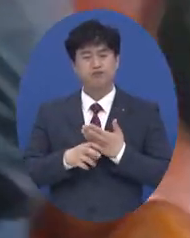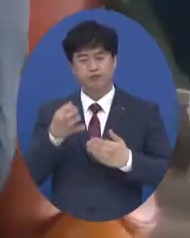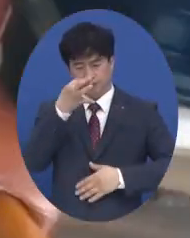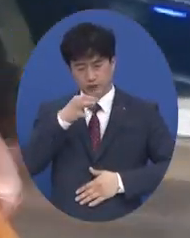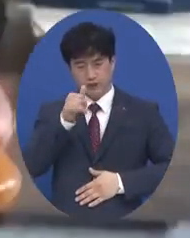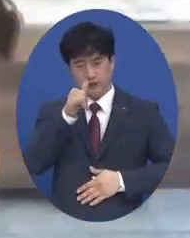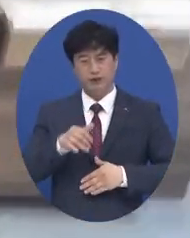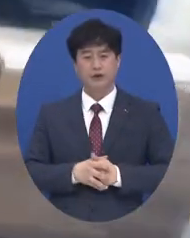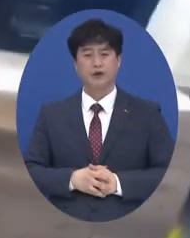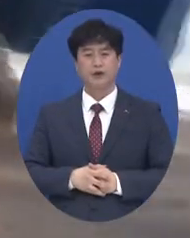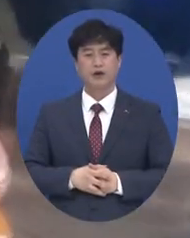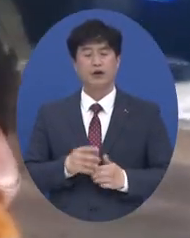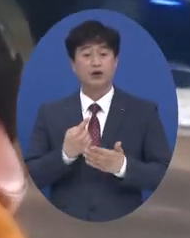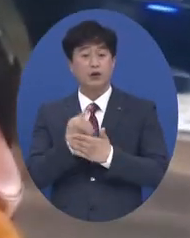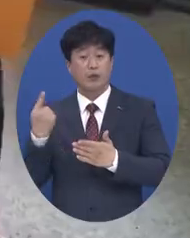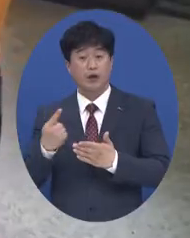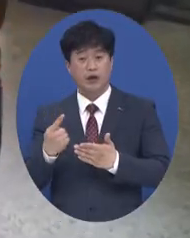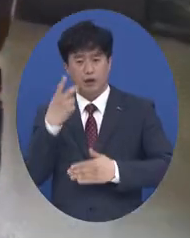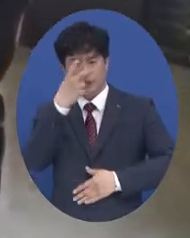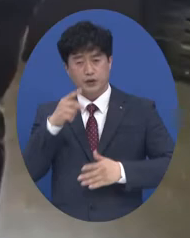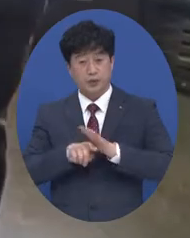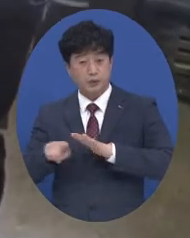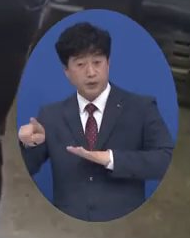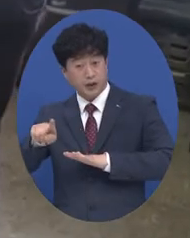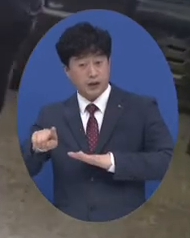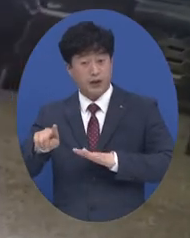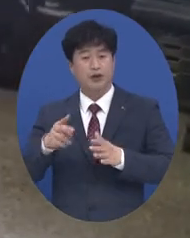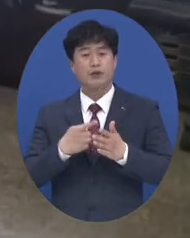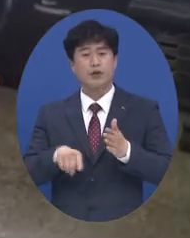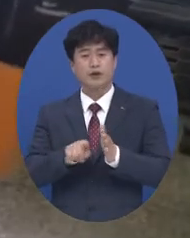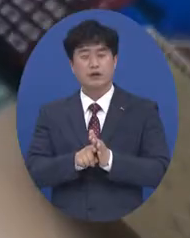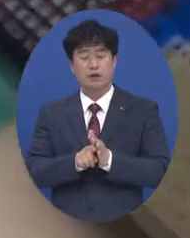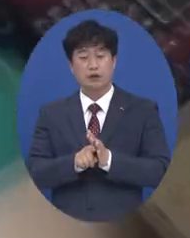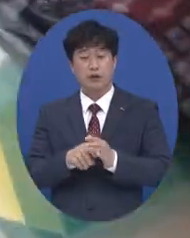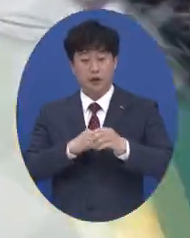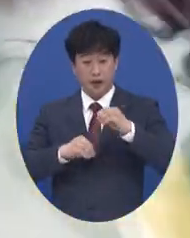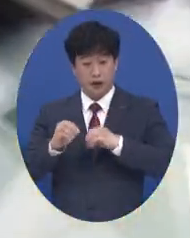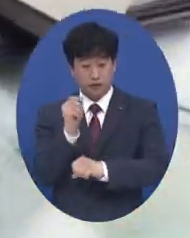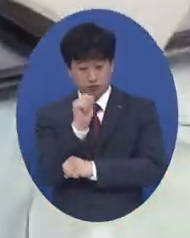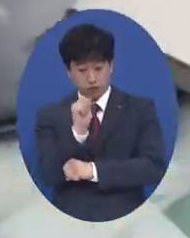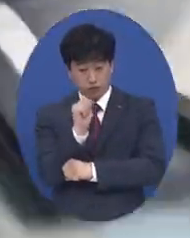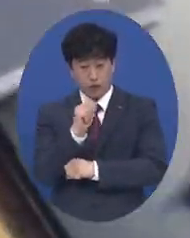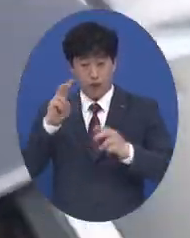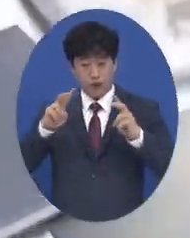무허가택시영업을통해불법적인이익을취하고있었습니다. 게다가일부업체들은단속을피하기위해 대리운전서비스로위장하여